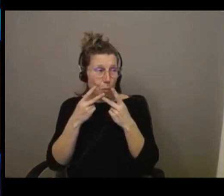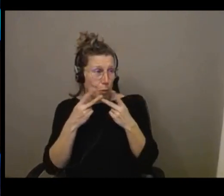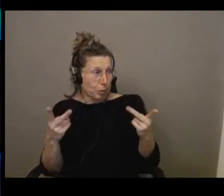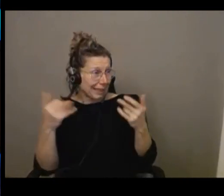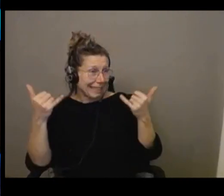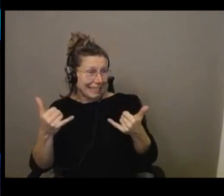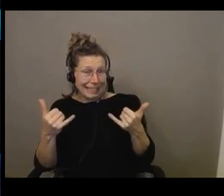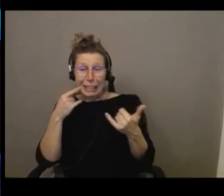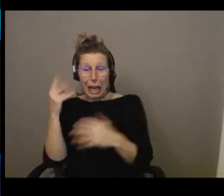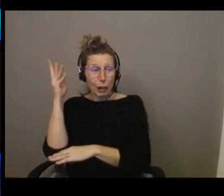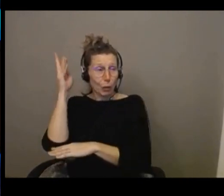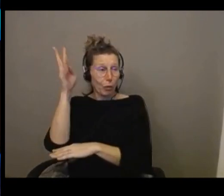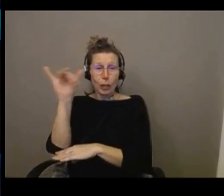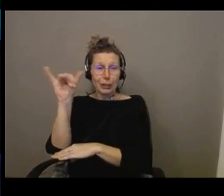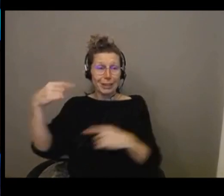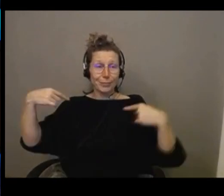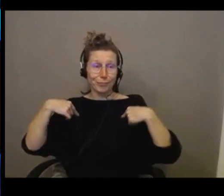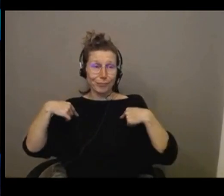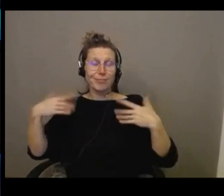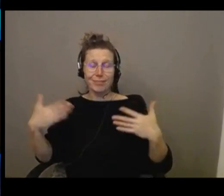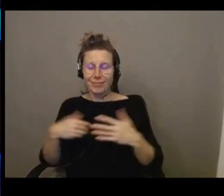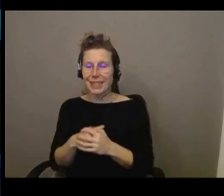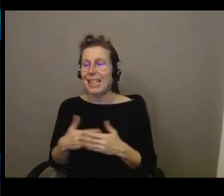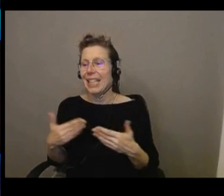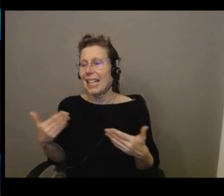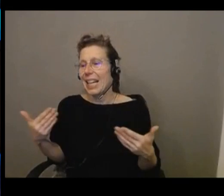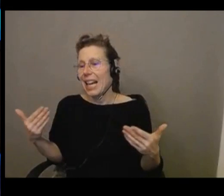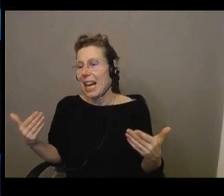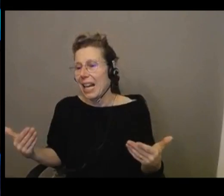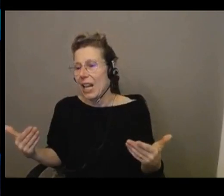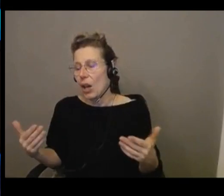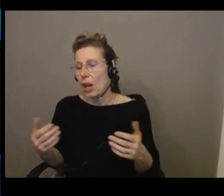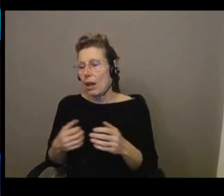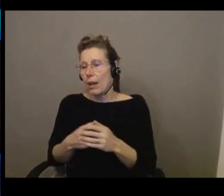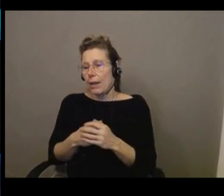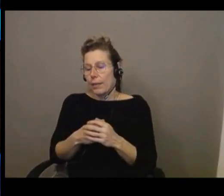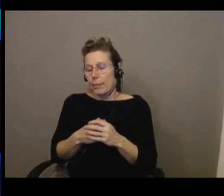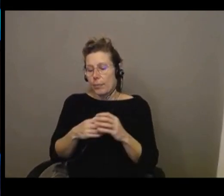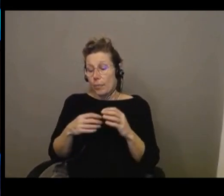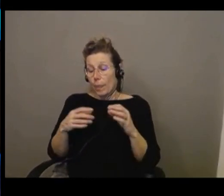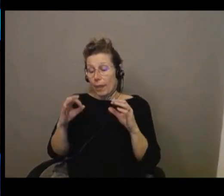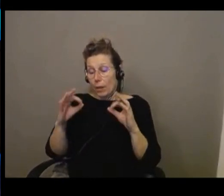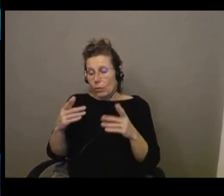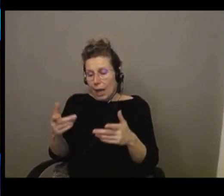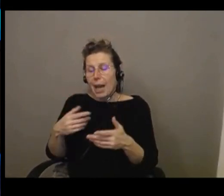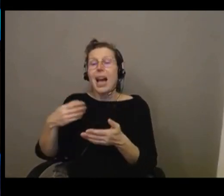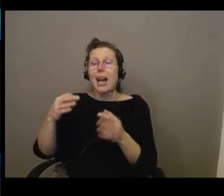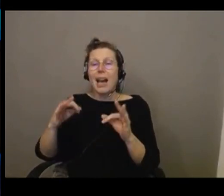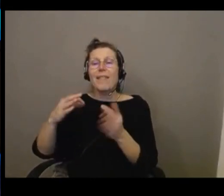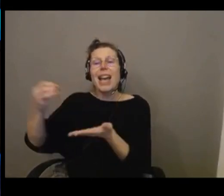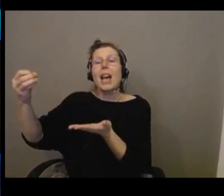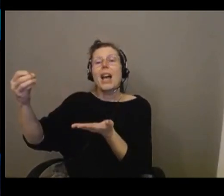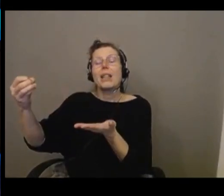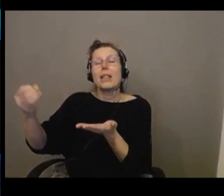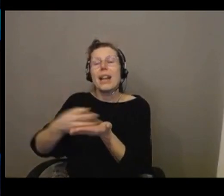pas? Bon, alors, en fait, dans les données là, dont on parle d'accessibilité sont le plus souvent des